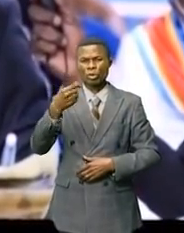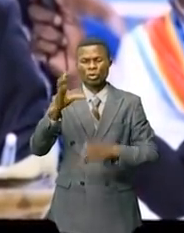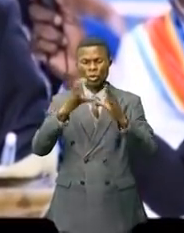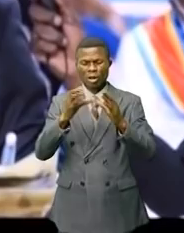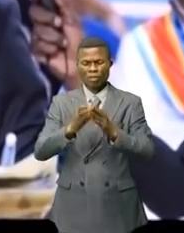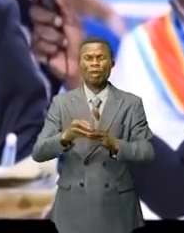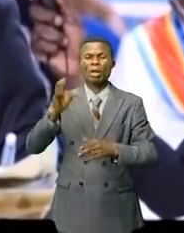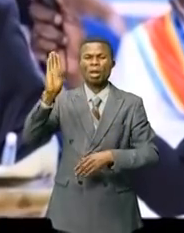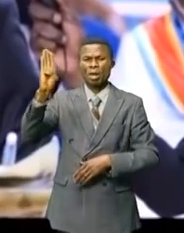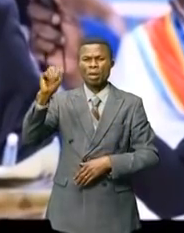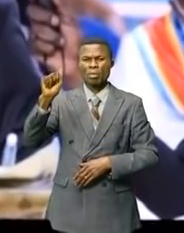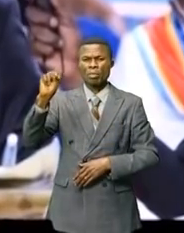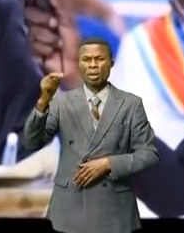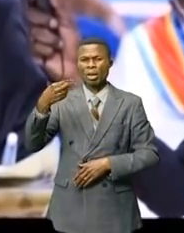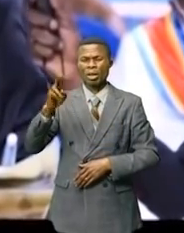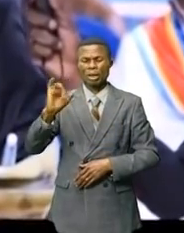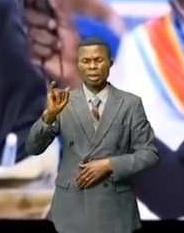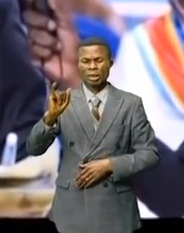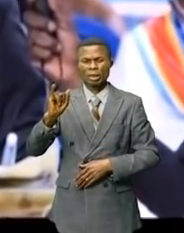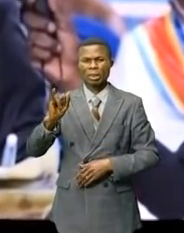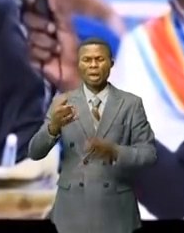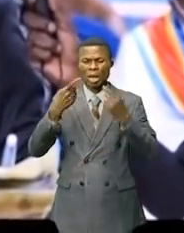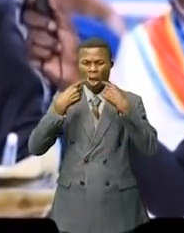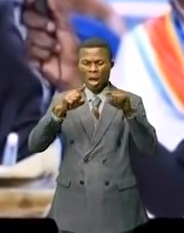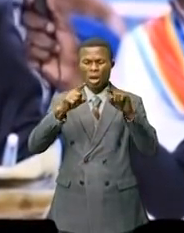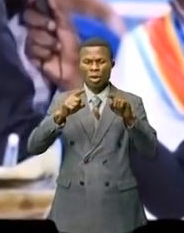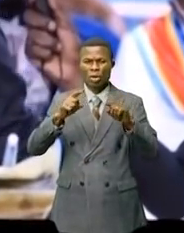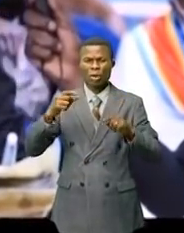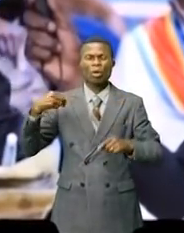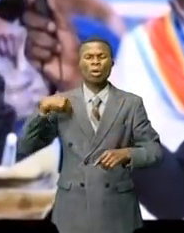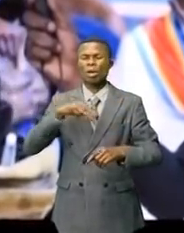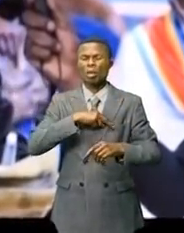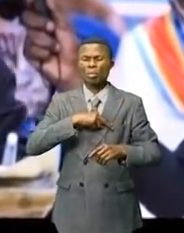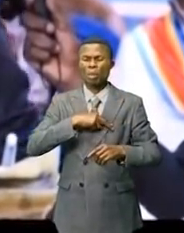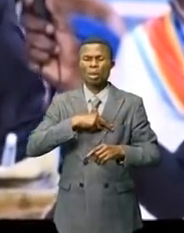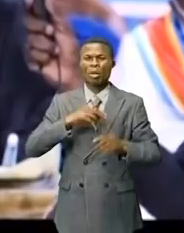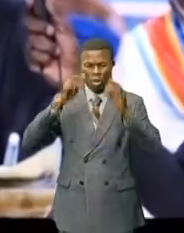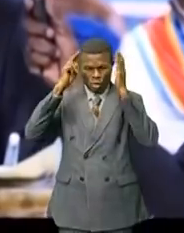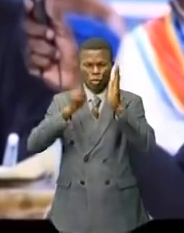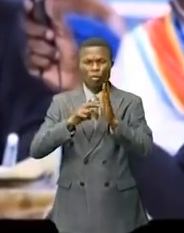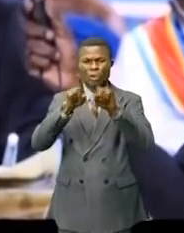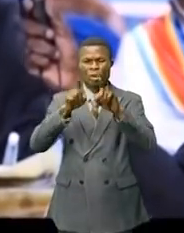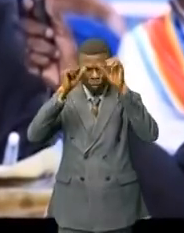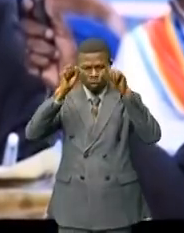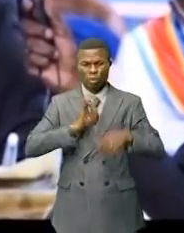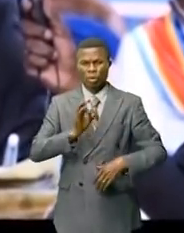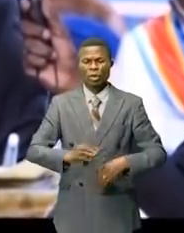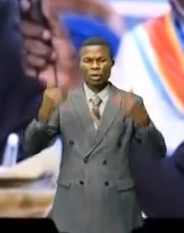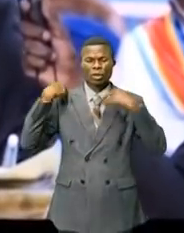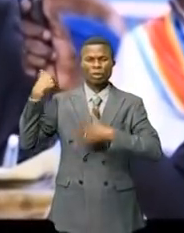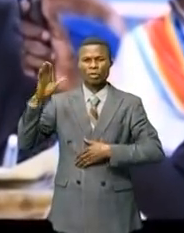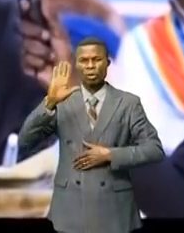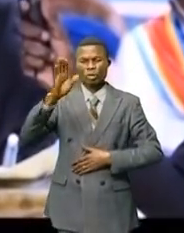cette occasion pour était surfaite pour andré lemay j'ai le plus envie chef de l'état son excellence